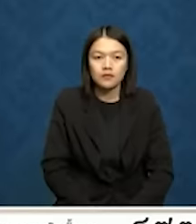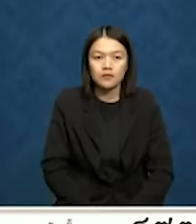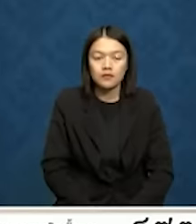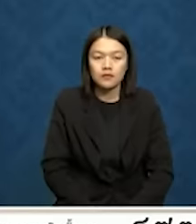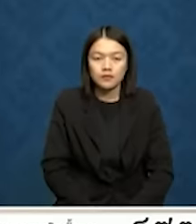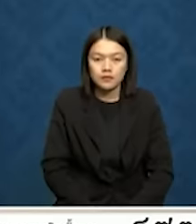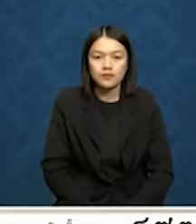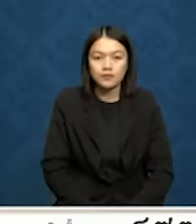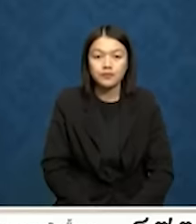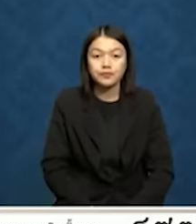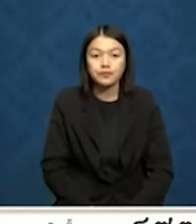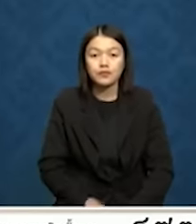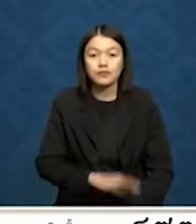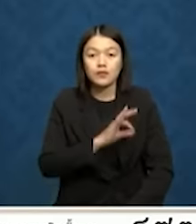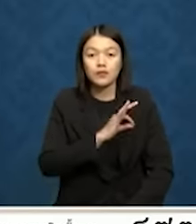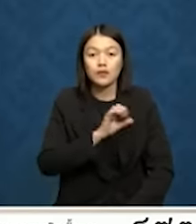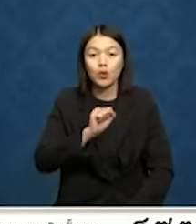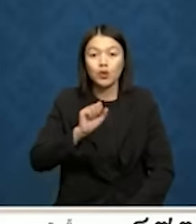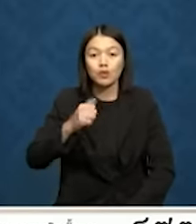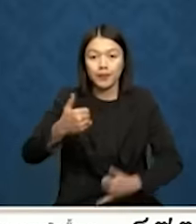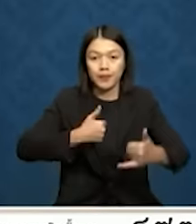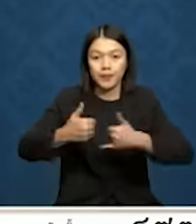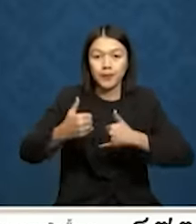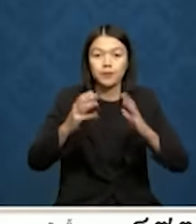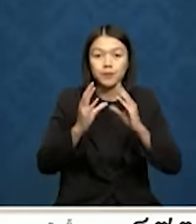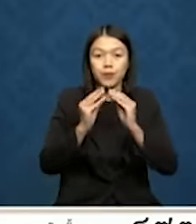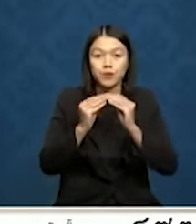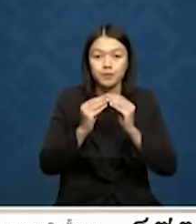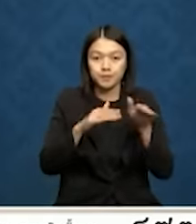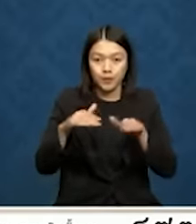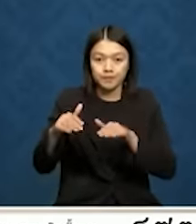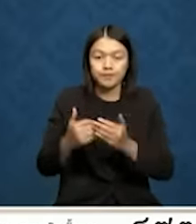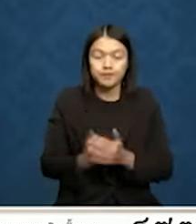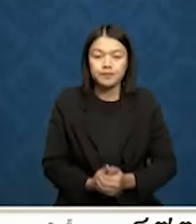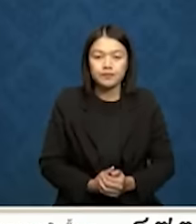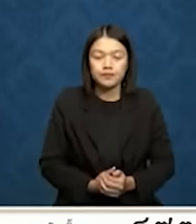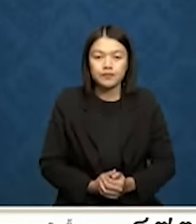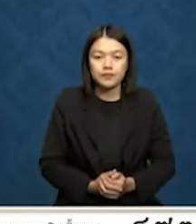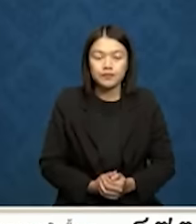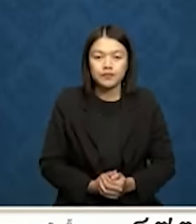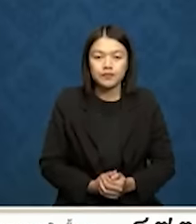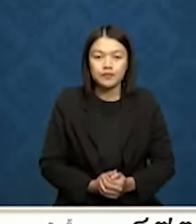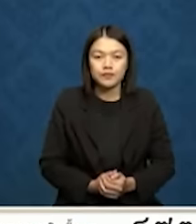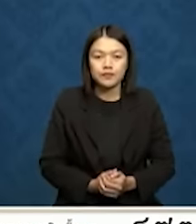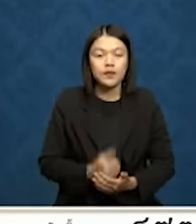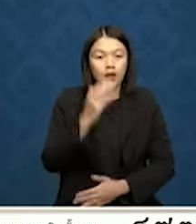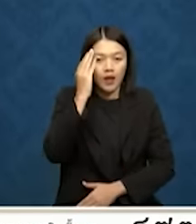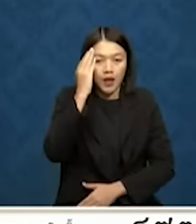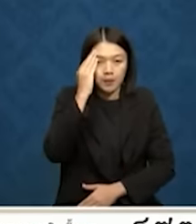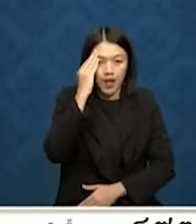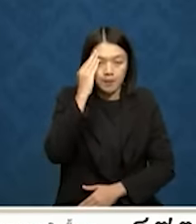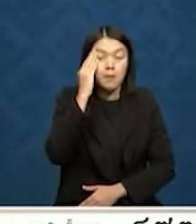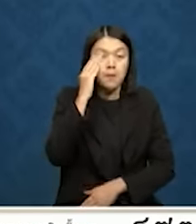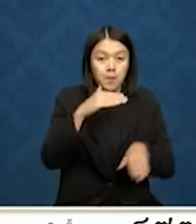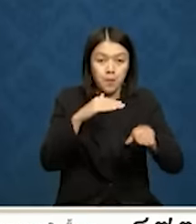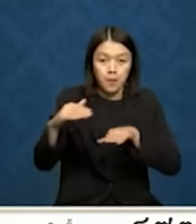ครับขอเชิญท่านสมาชิกครับเข้าห้องประชุมโดยพร้อมกันครับเพราะว่าเราจะต้องรับทราบพร้อมกันในการที่